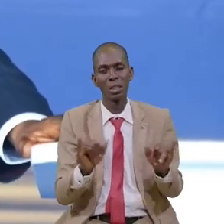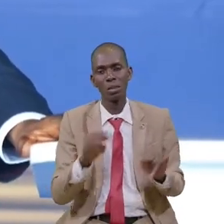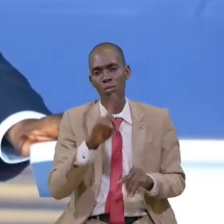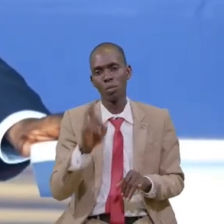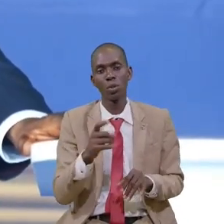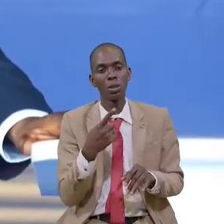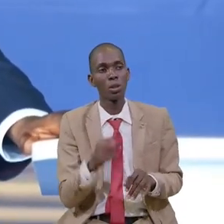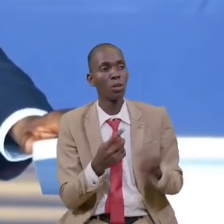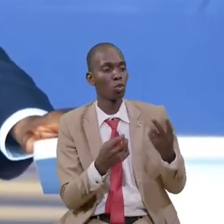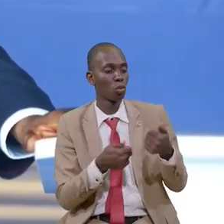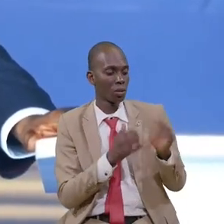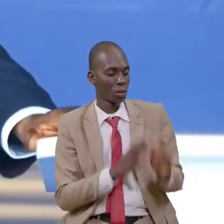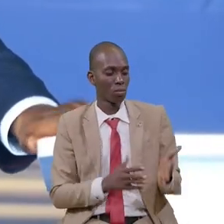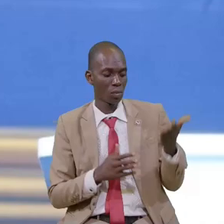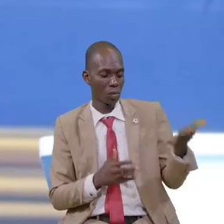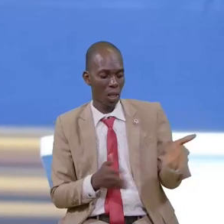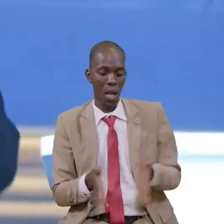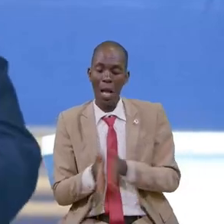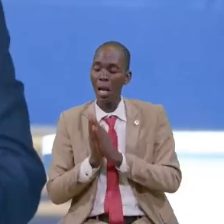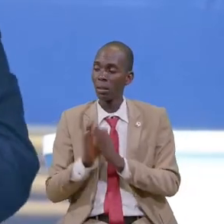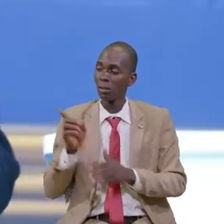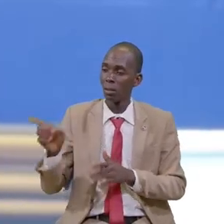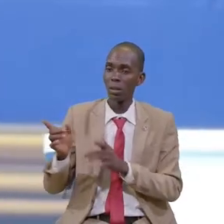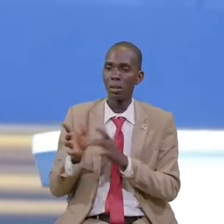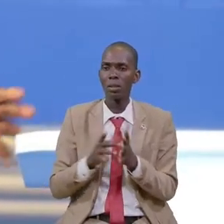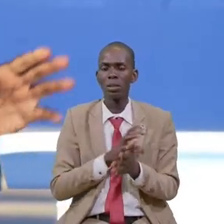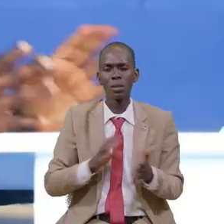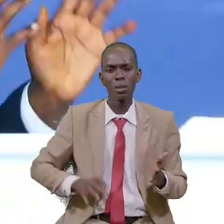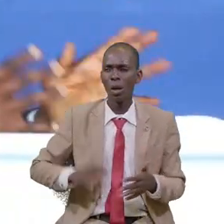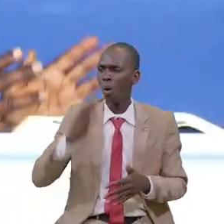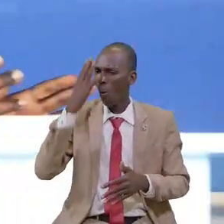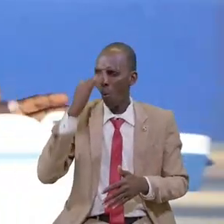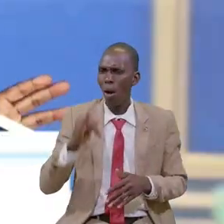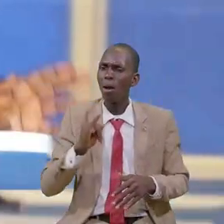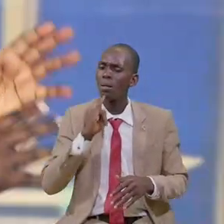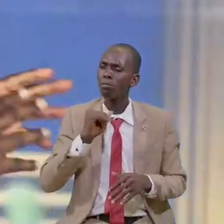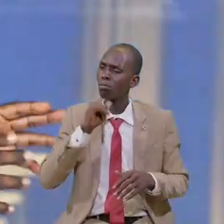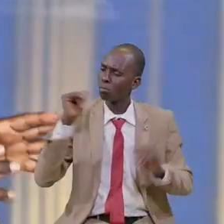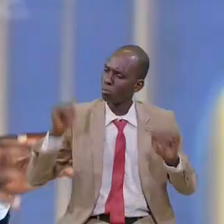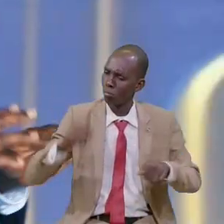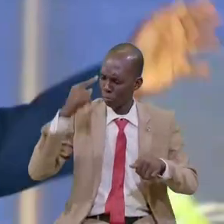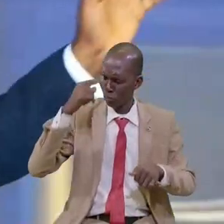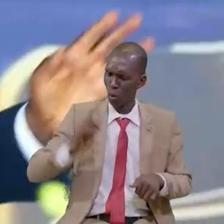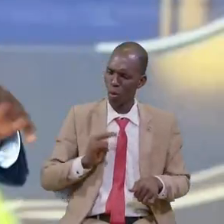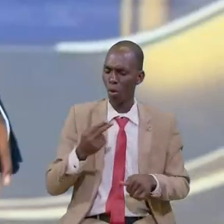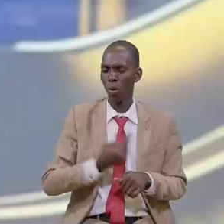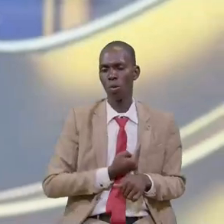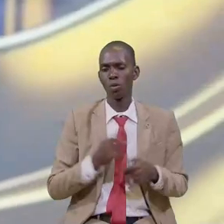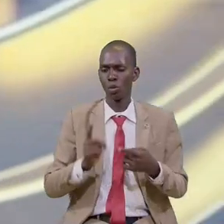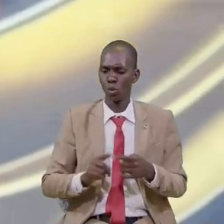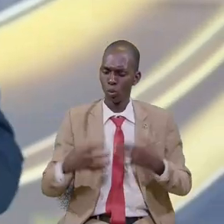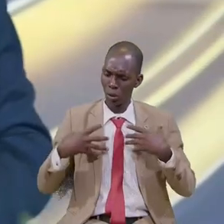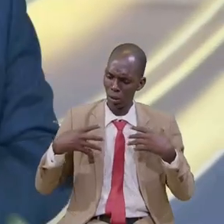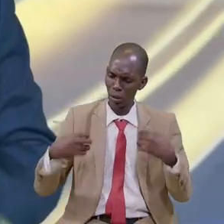pourquoi n'arrivons-nous pas à le faire? Maintenant, Jésus leur répond. Il leur dit, c'est à cause de votre